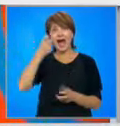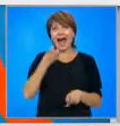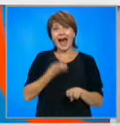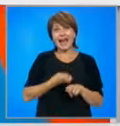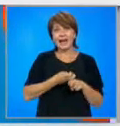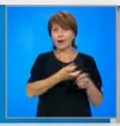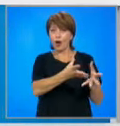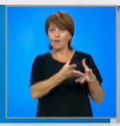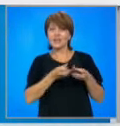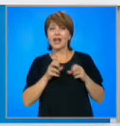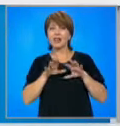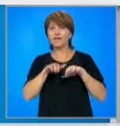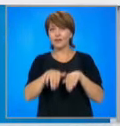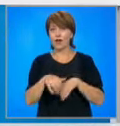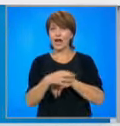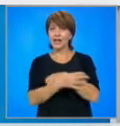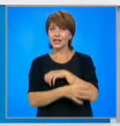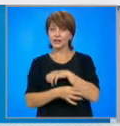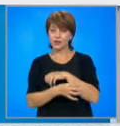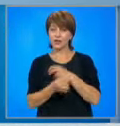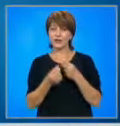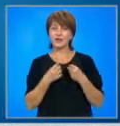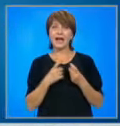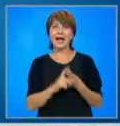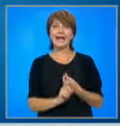прибрала в двора си. Историята разказва Карина Карания това.